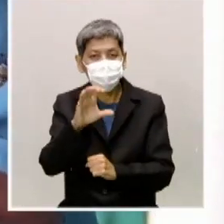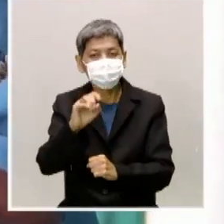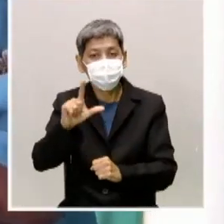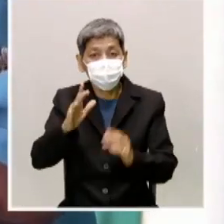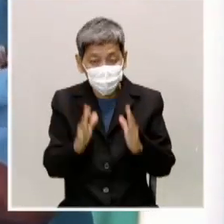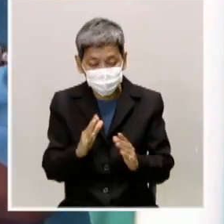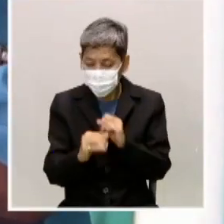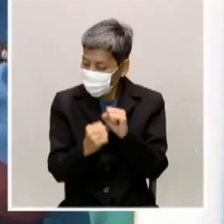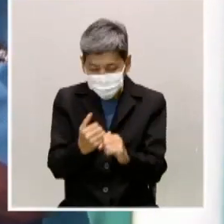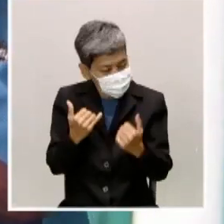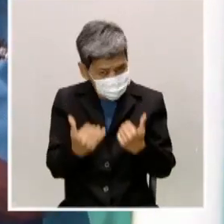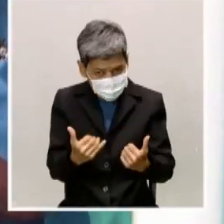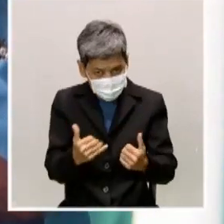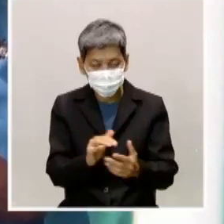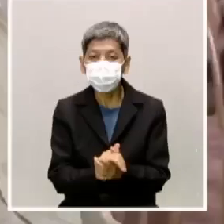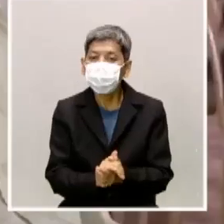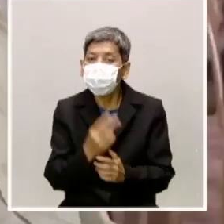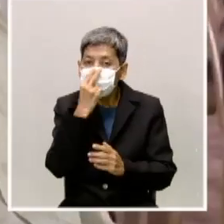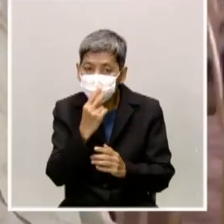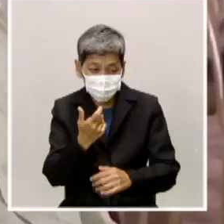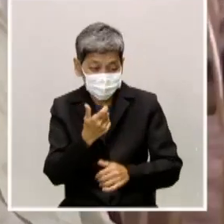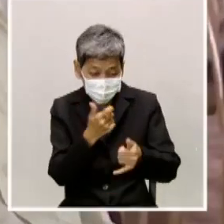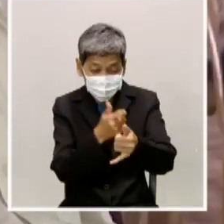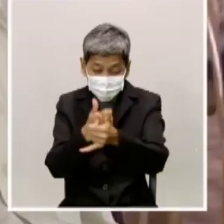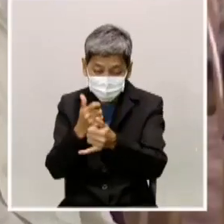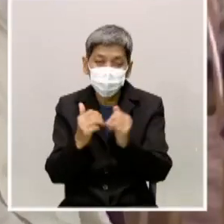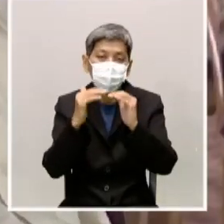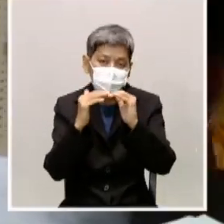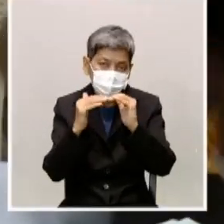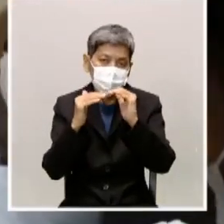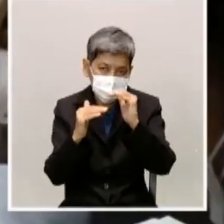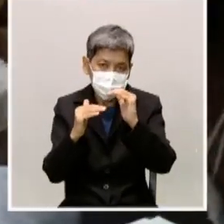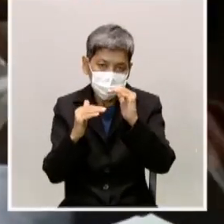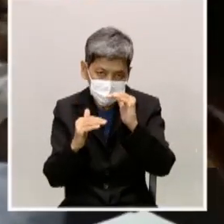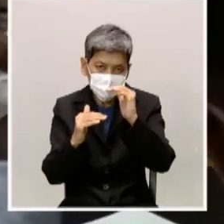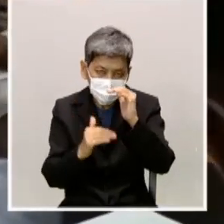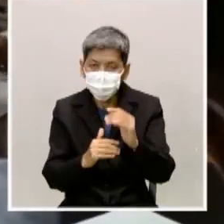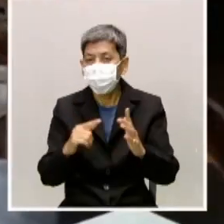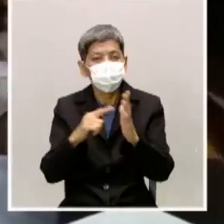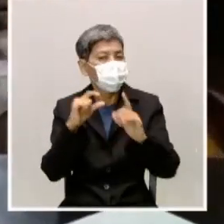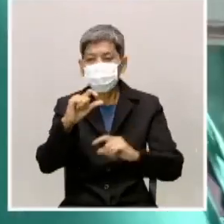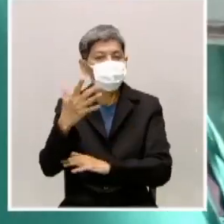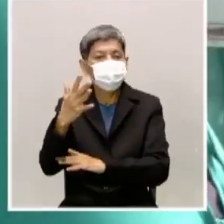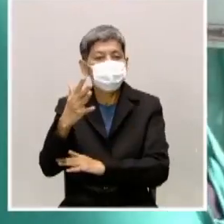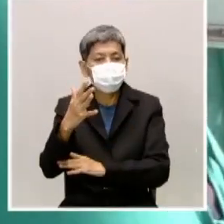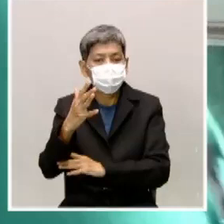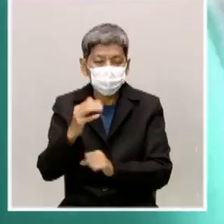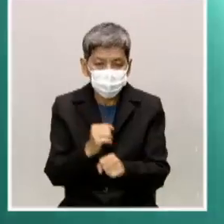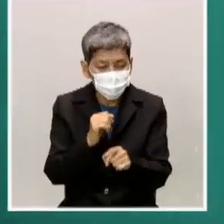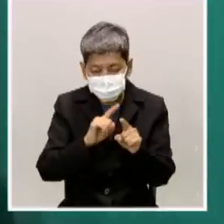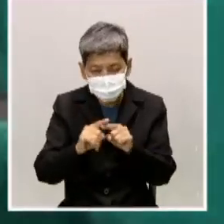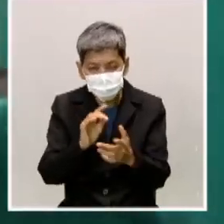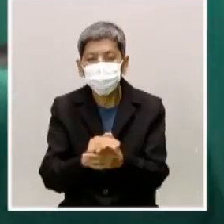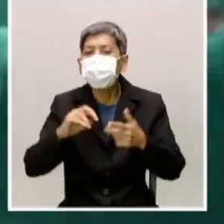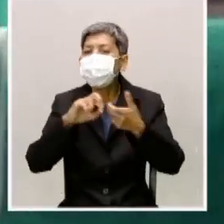คนภายในสิ้นปีนี้นะคะแต่ว่าอัตราการฉีดวัคซีนก็ลดลงเรื่อยๆค่ะเพราะว่าขาดแคลนวัคซีนแล้วก็อุปกรณ์ต่